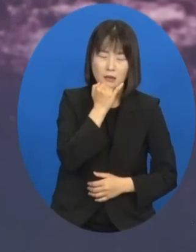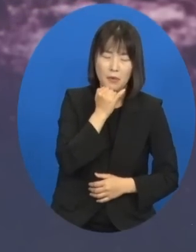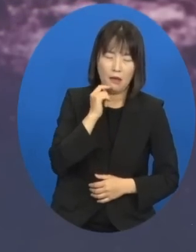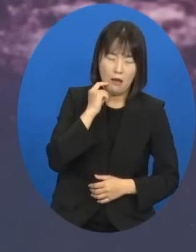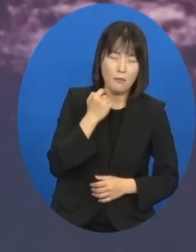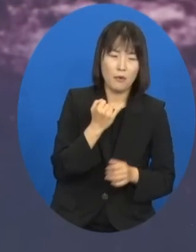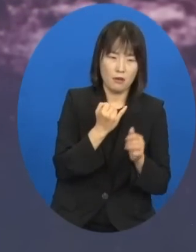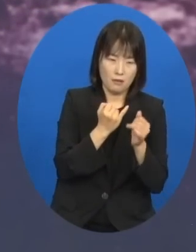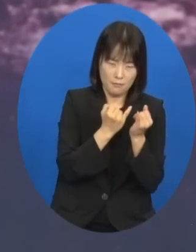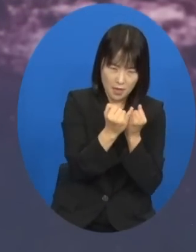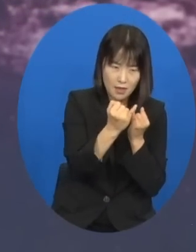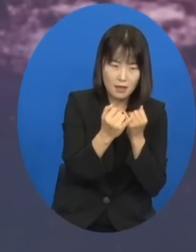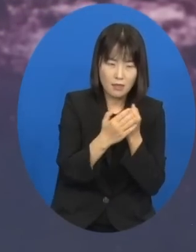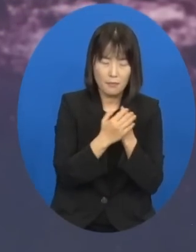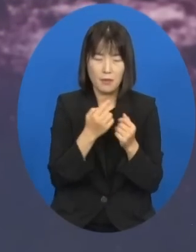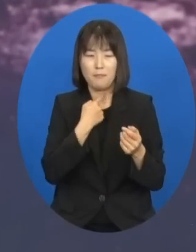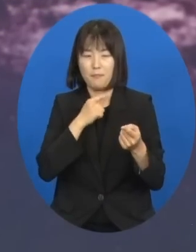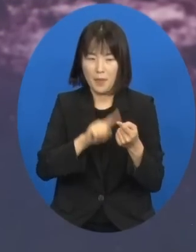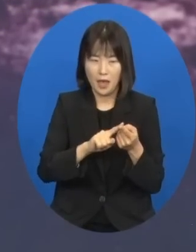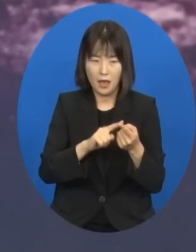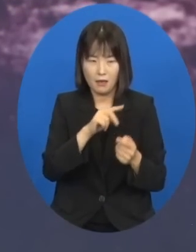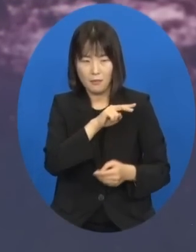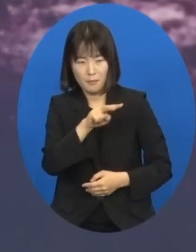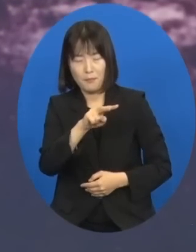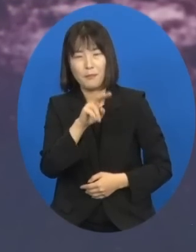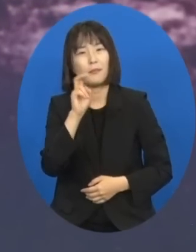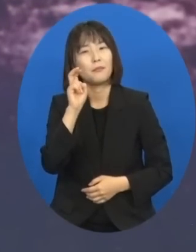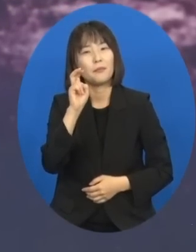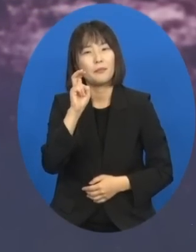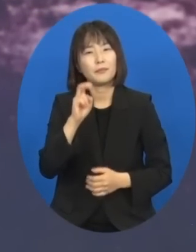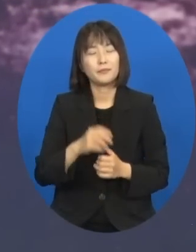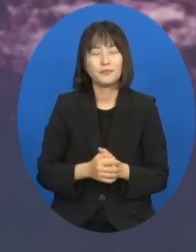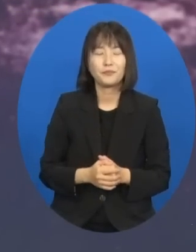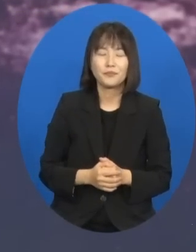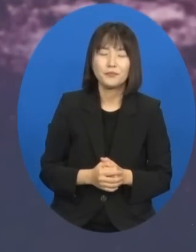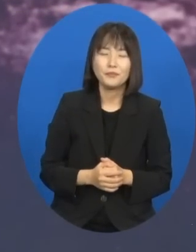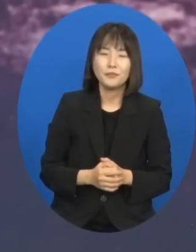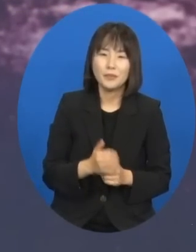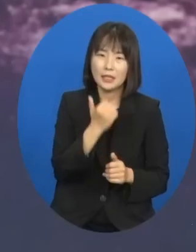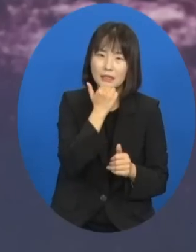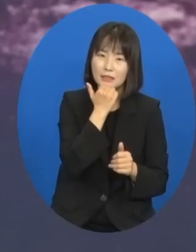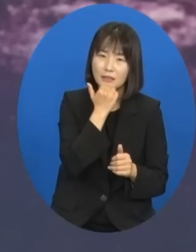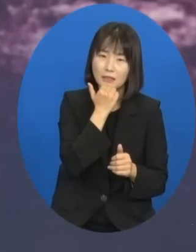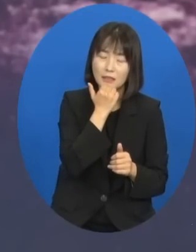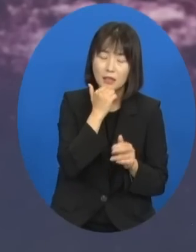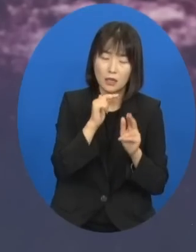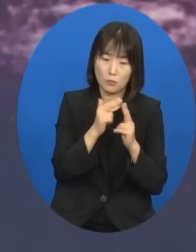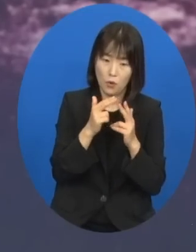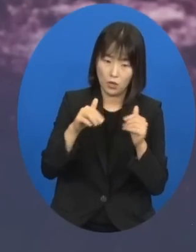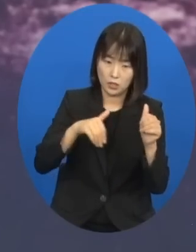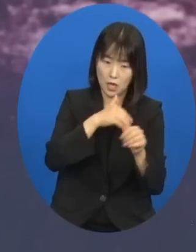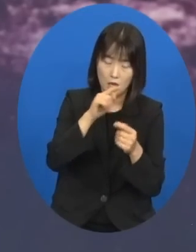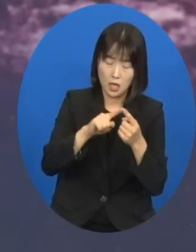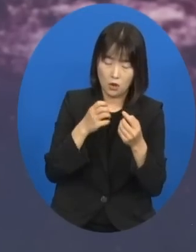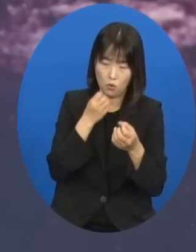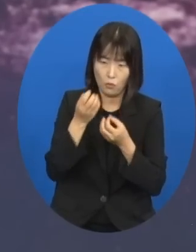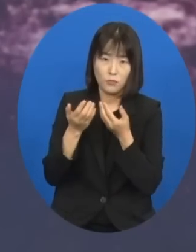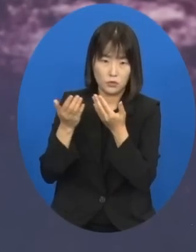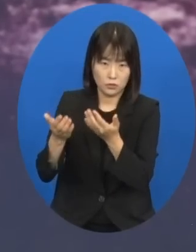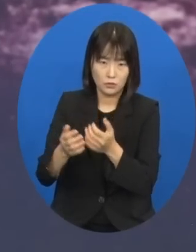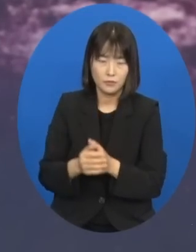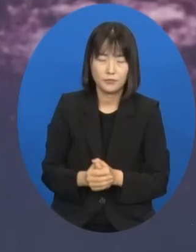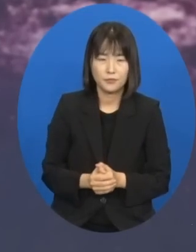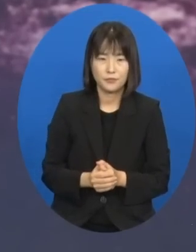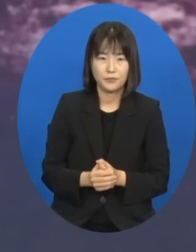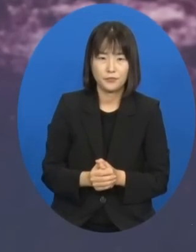그래가지고 그래서 이제 대답을 하죠. 그래서 이제 이 이삭이 어떤 자기가 상황이었는지를 고백을 해요. 그게 9절입니다. 이에